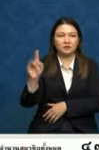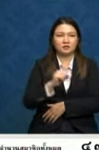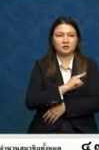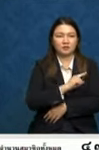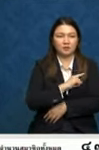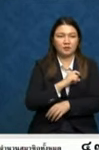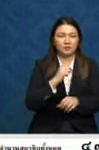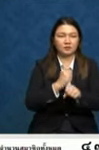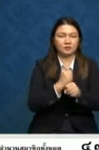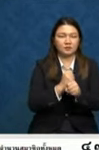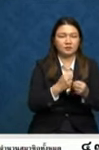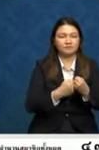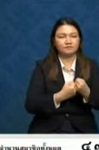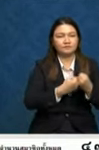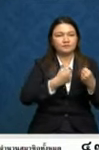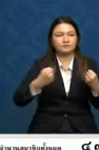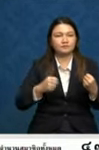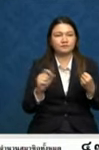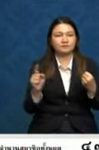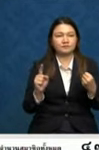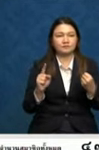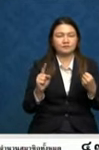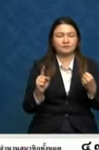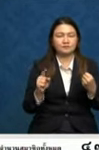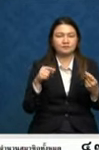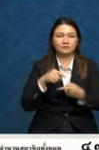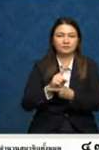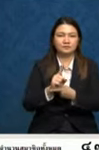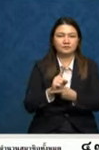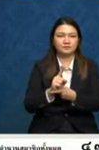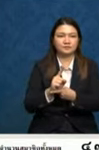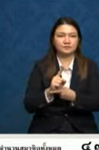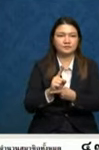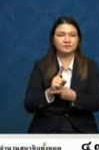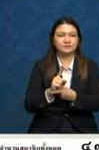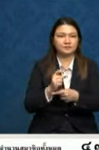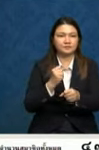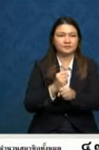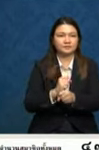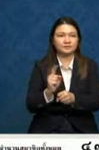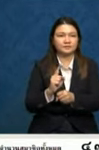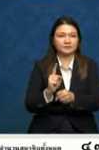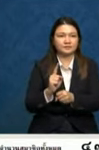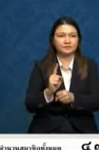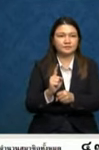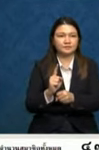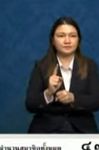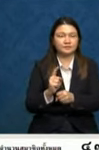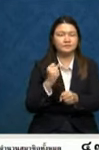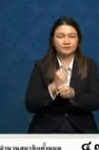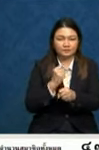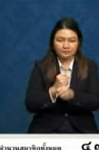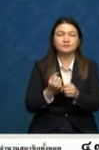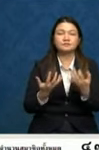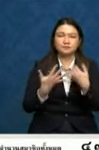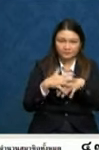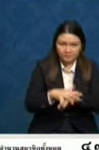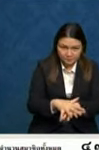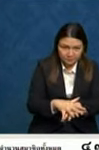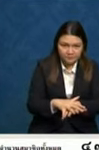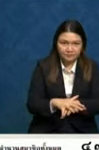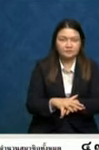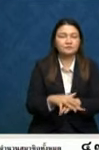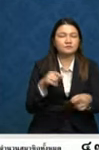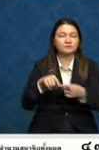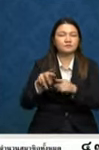ายขอบเขตนะครับเป็นภารกิจในการดำเนินการในการประสานงานด้